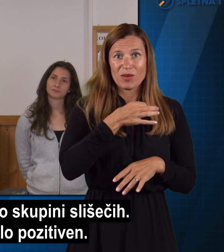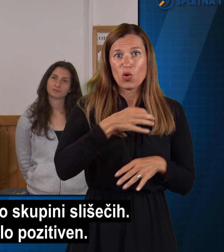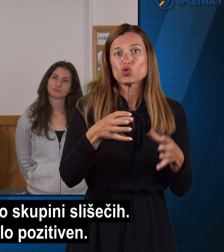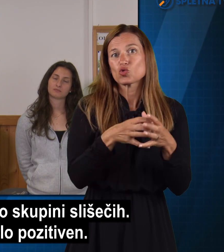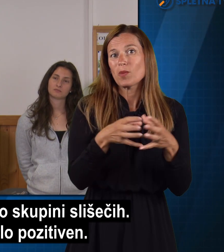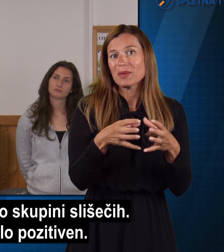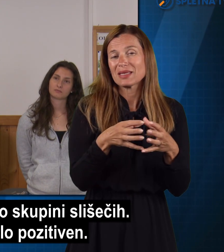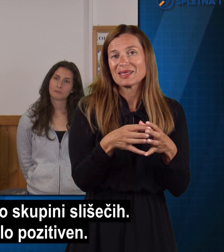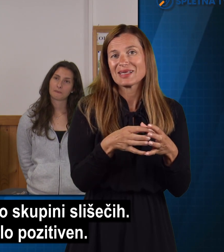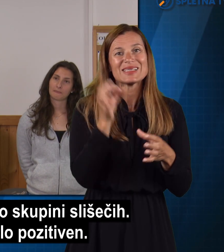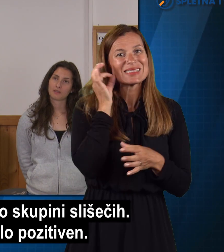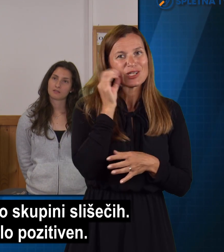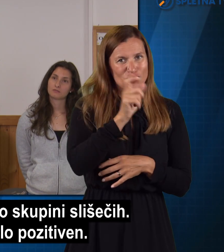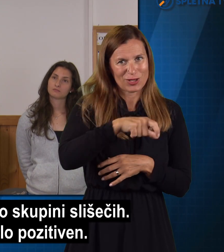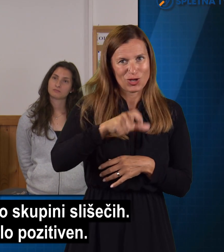skupini pač